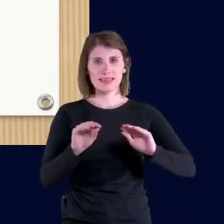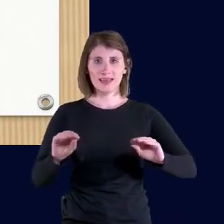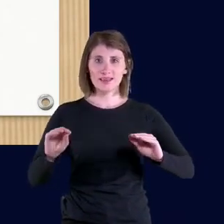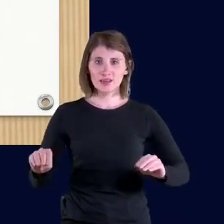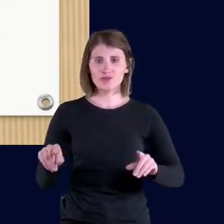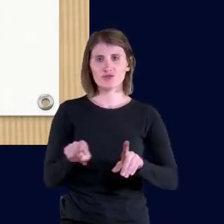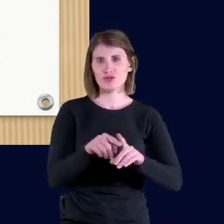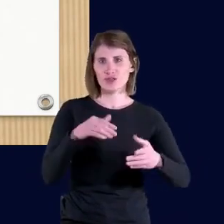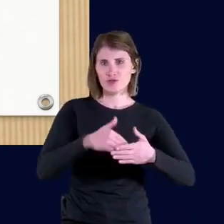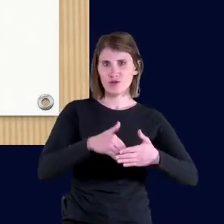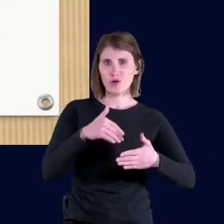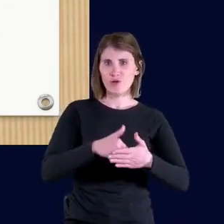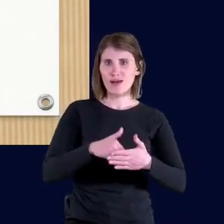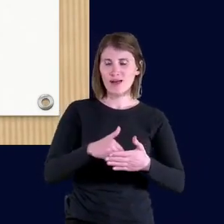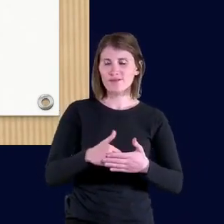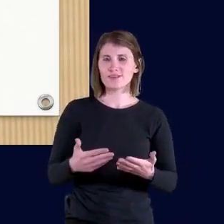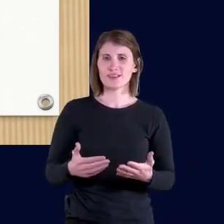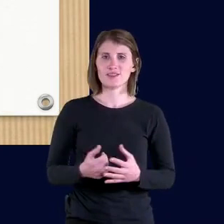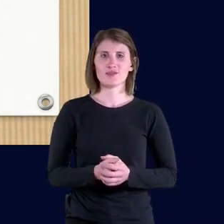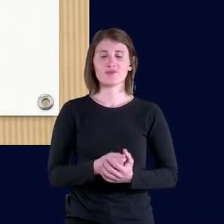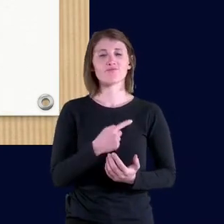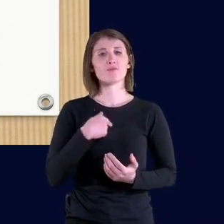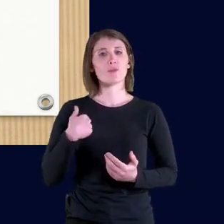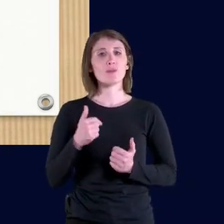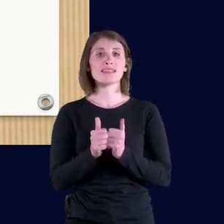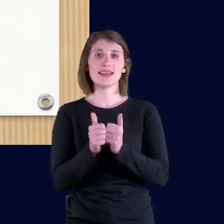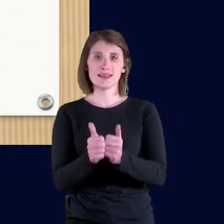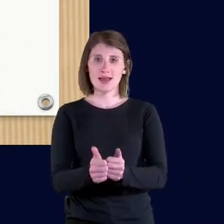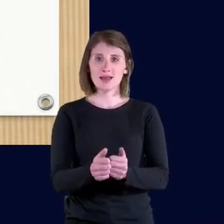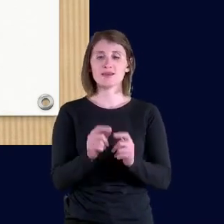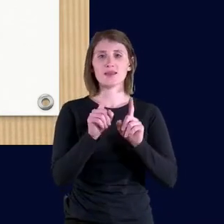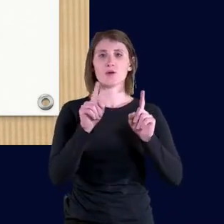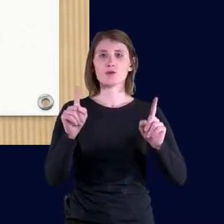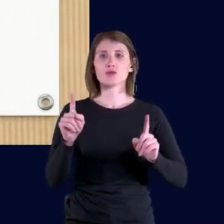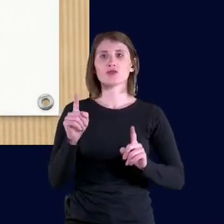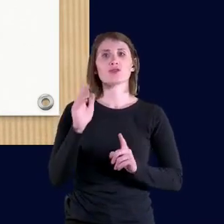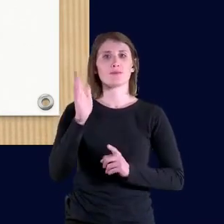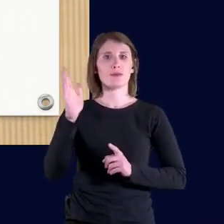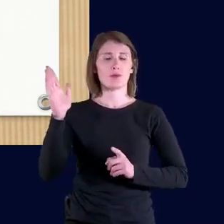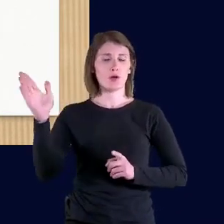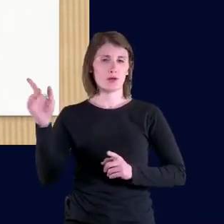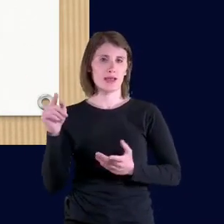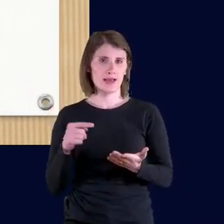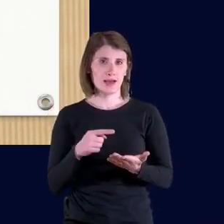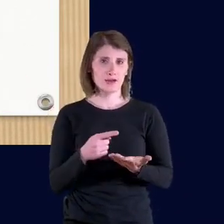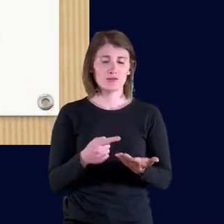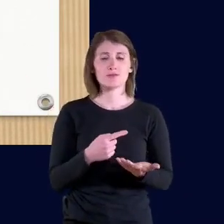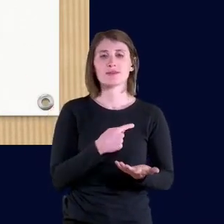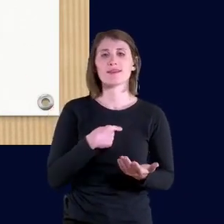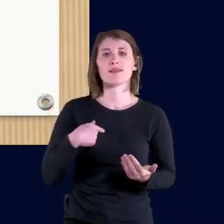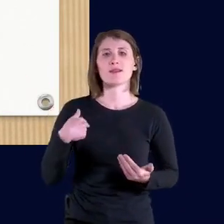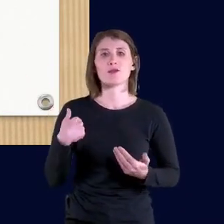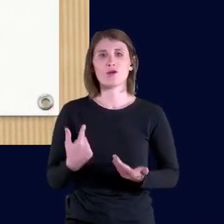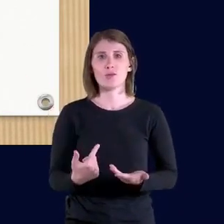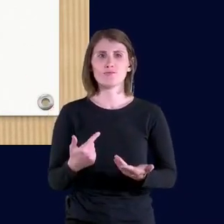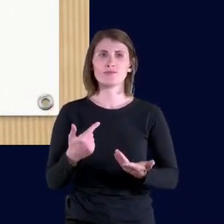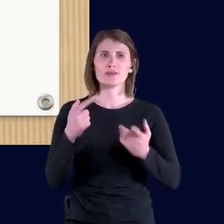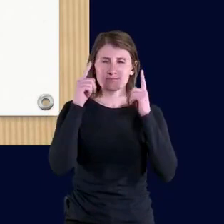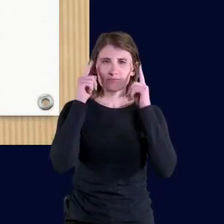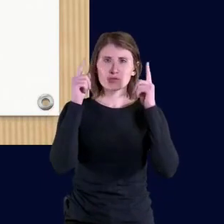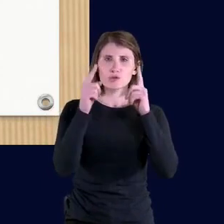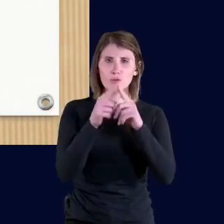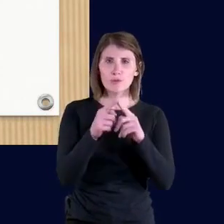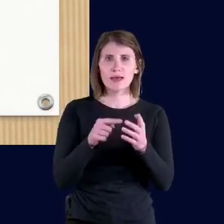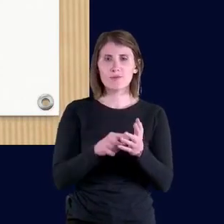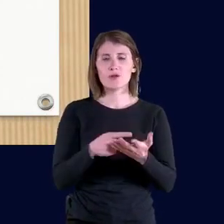też wychowawcze nasza rola nauczyciela bibliotekarza jest też rolą taką która skupia się na